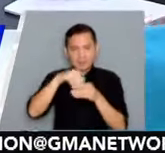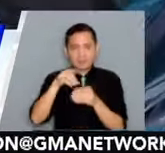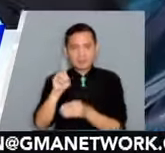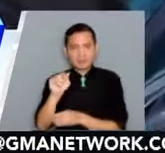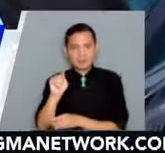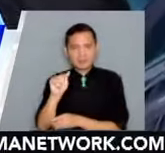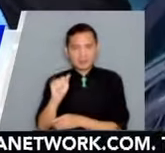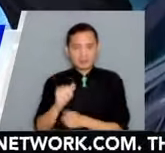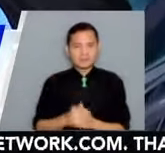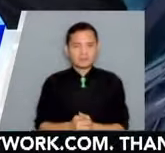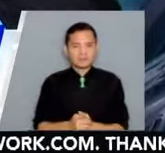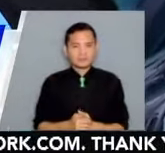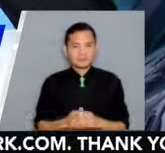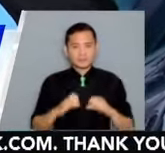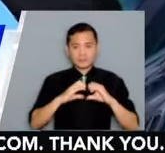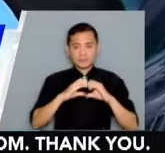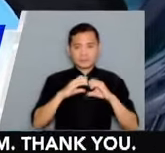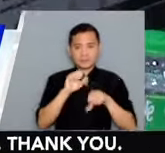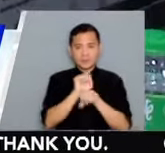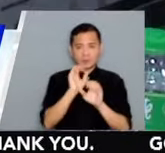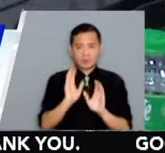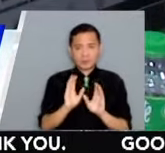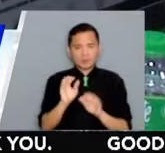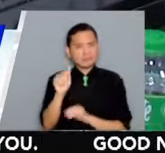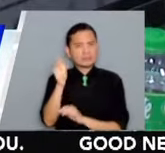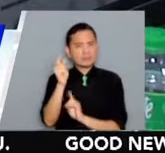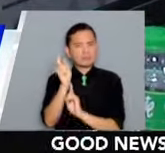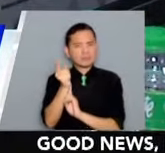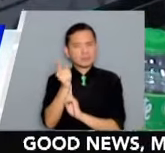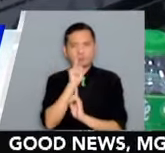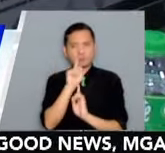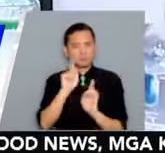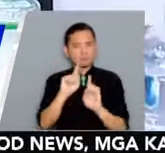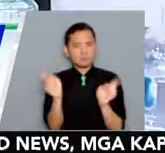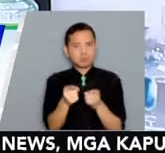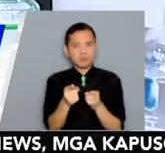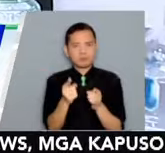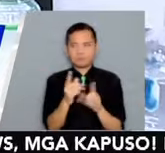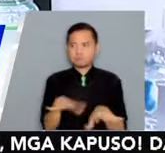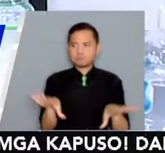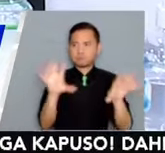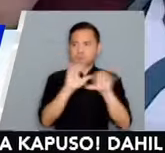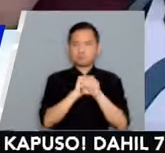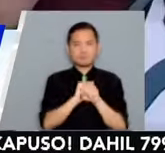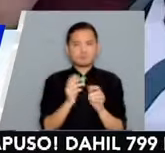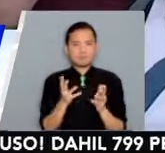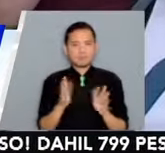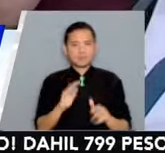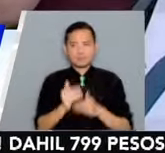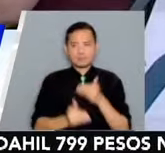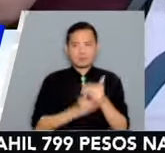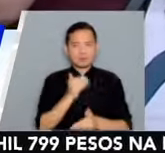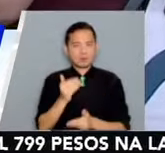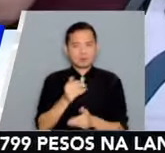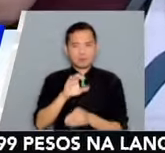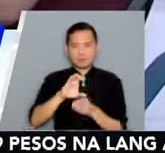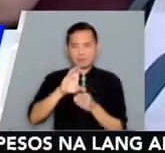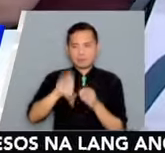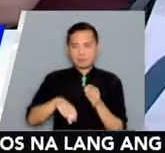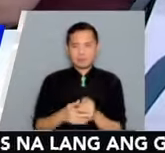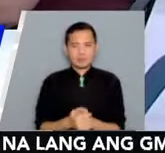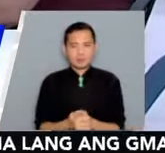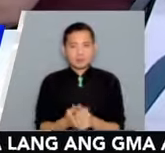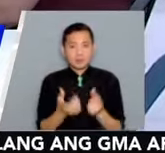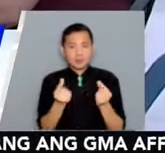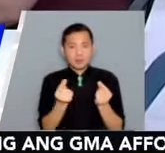GMA, wala pang 10 minuto ay tapos na ang buong proseso. Bukod sa GMA Network, ginagawa rin ang Register Anywhere